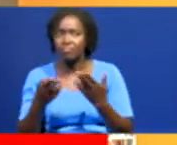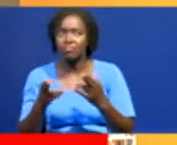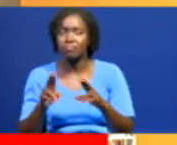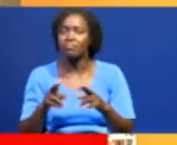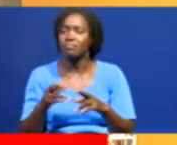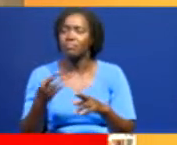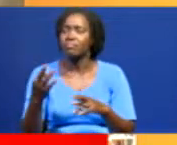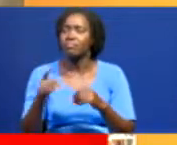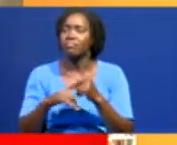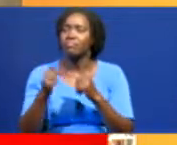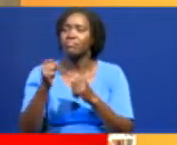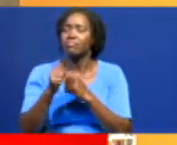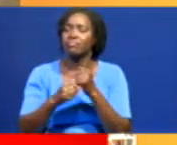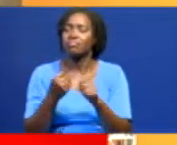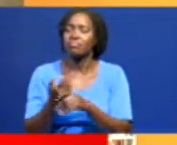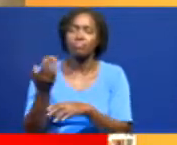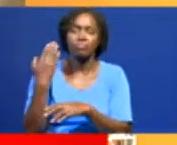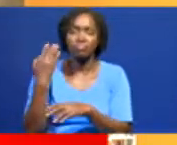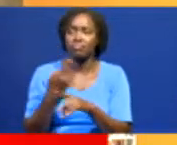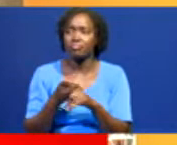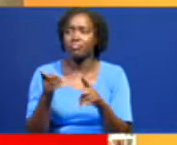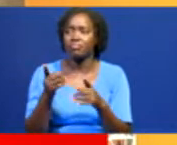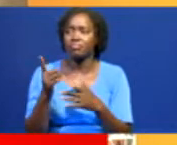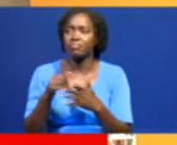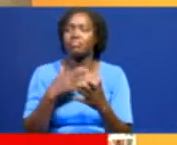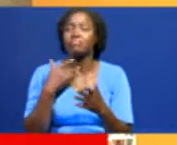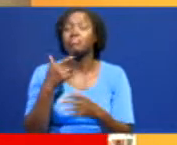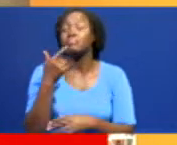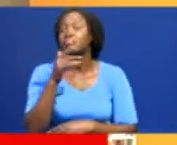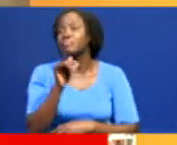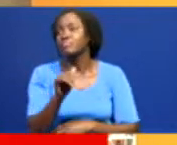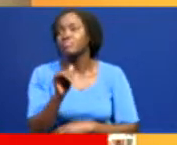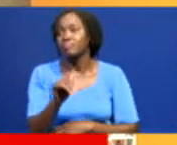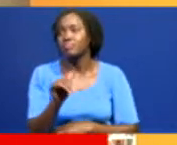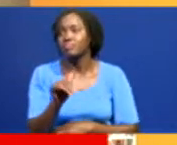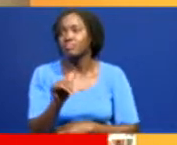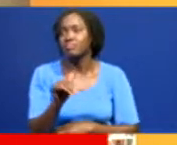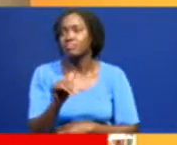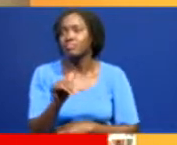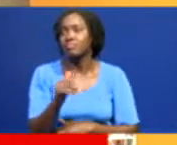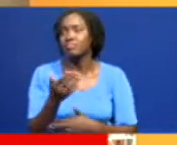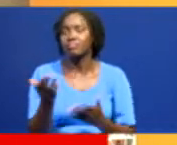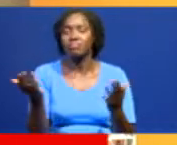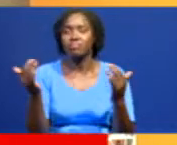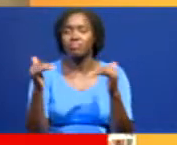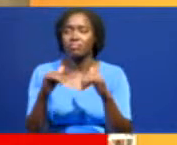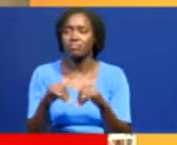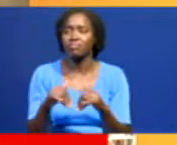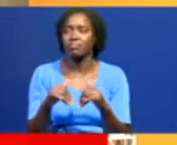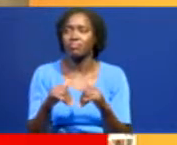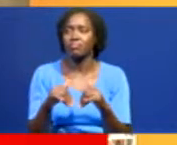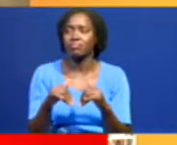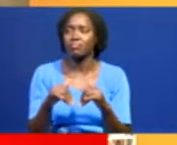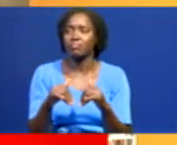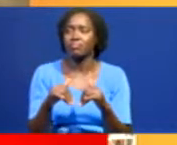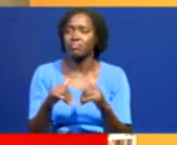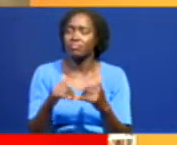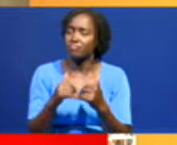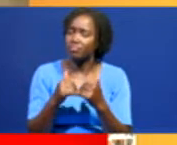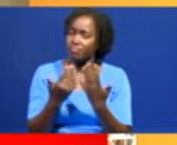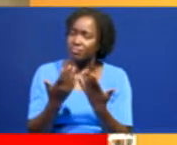ambazo zimepita. Naam. Lakini mimi kitu ambacho ningependa kusema ni kwamba ukiangalia jinsi ambavyo kongamano hii